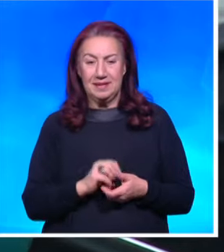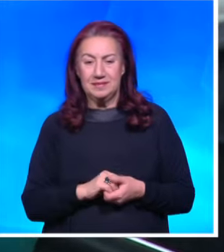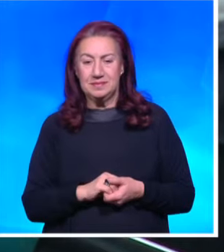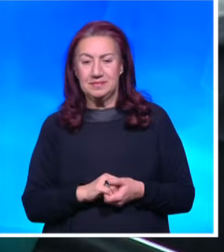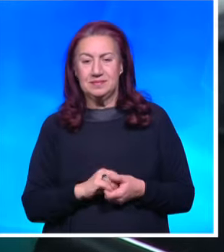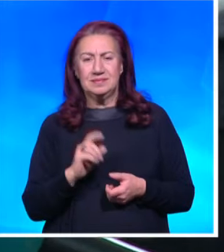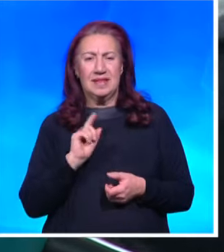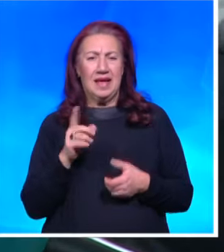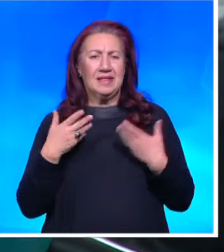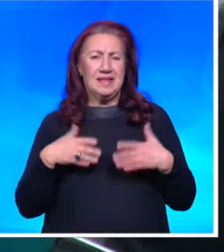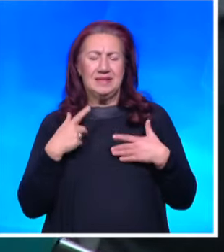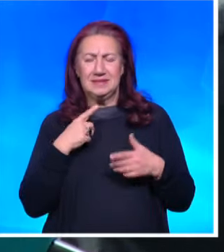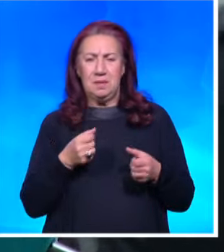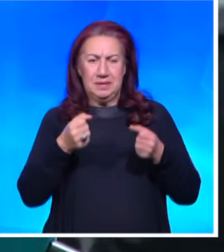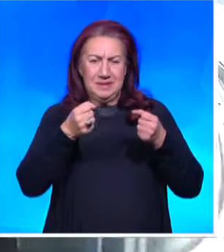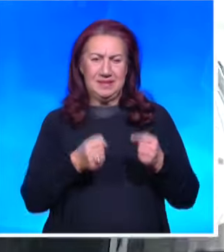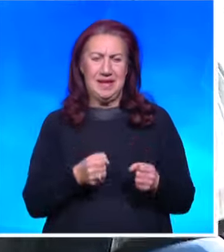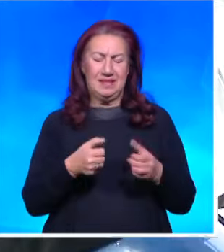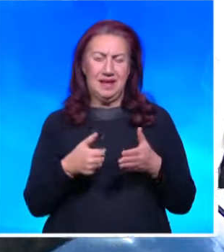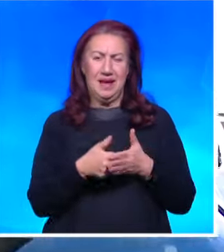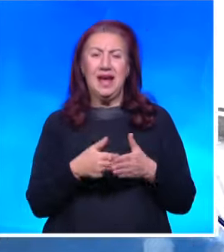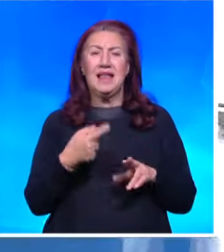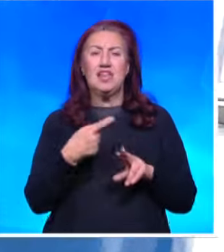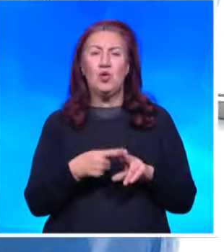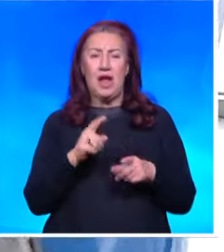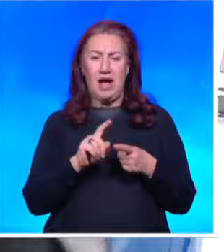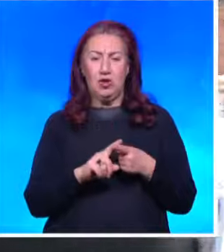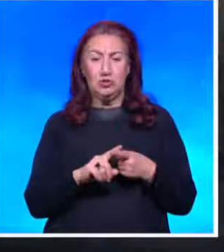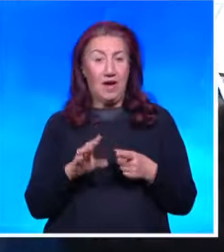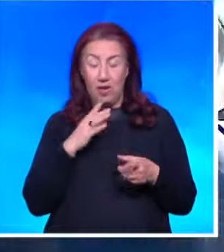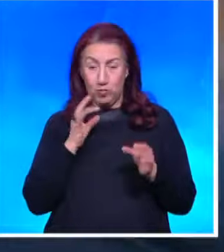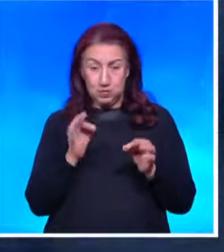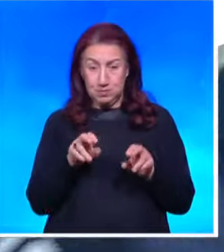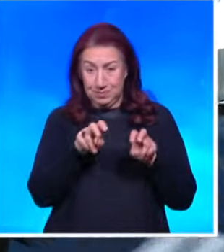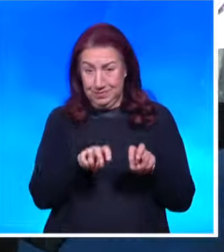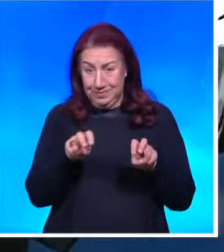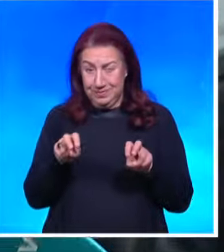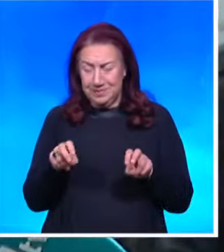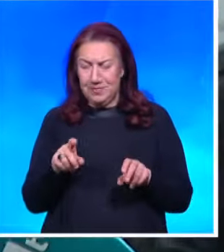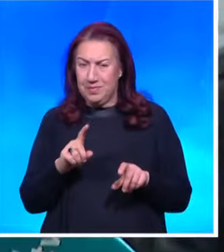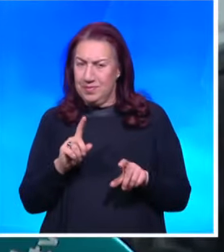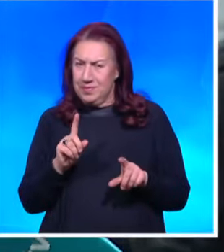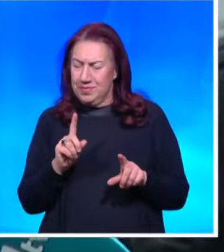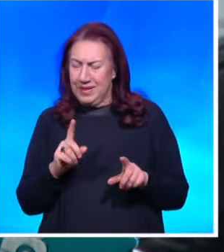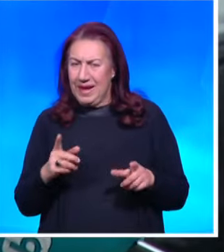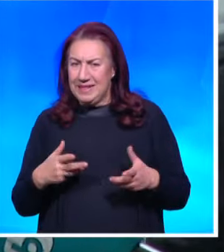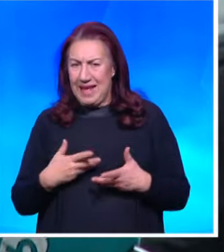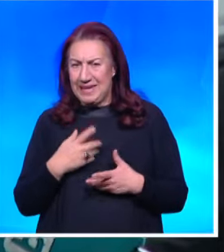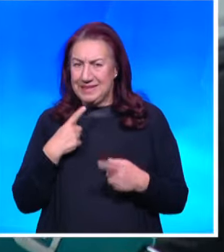смятам да седя до николай костов ако това се случи ще имаме интересен разговор но обикновено гледам netflix